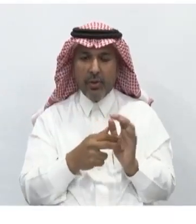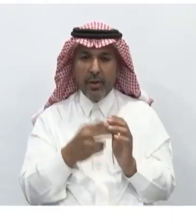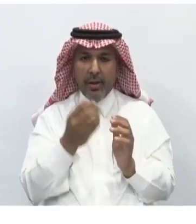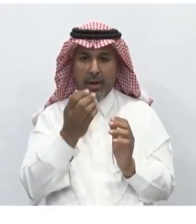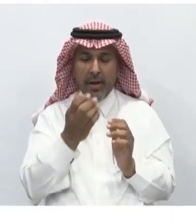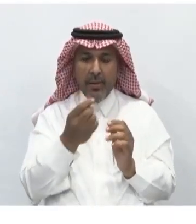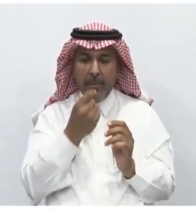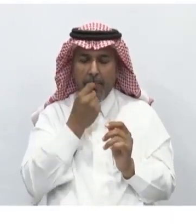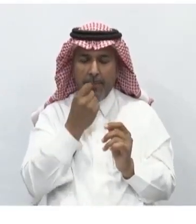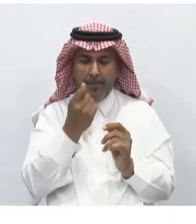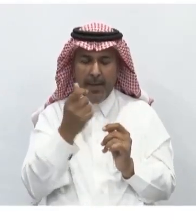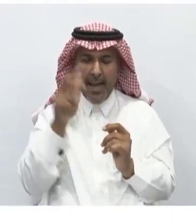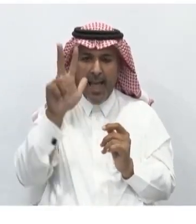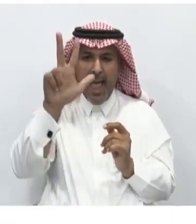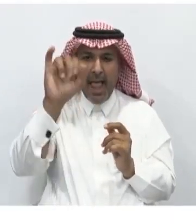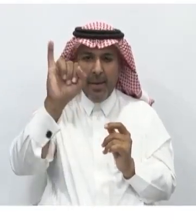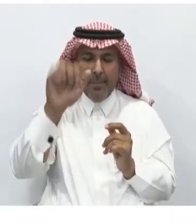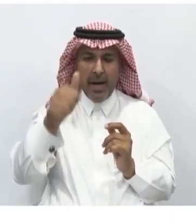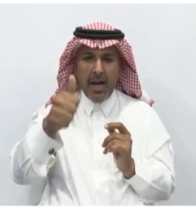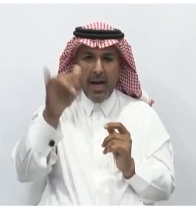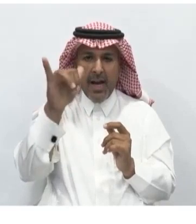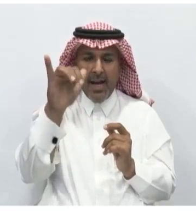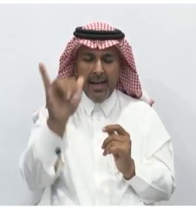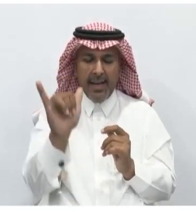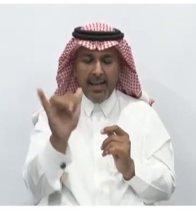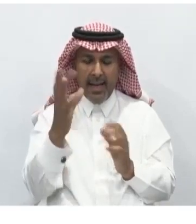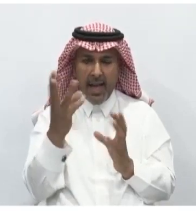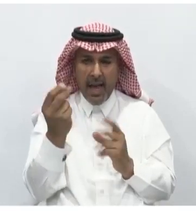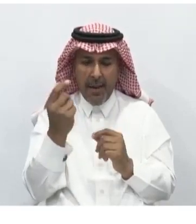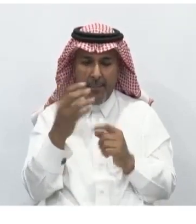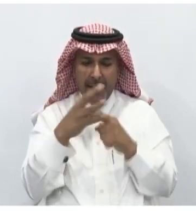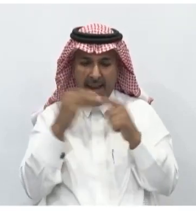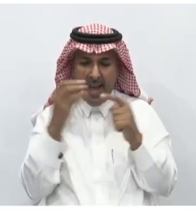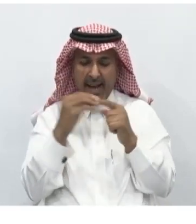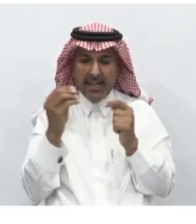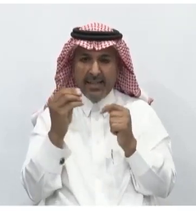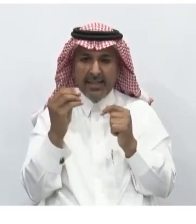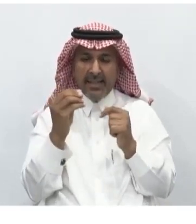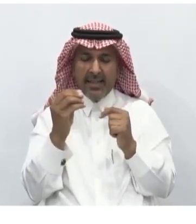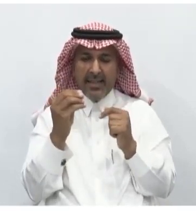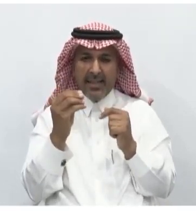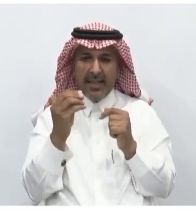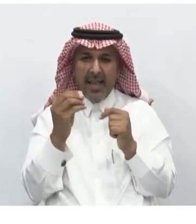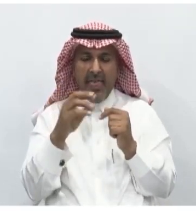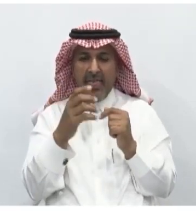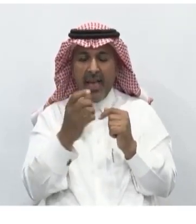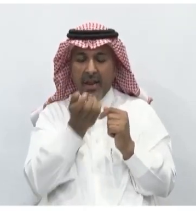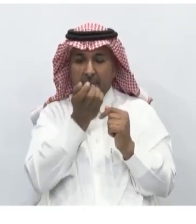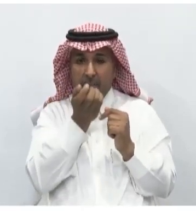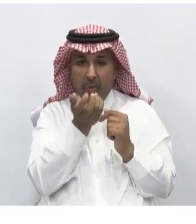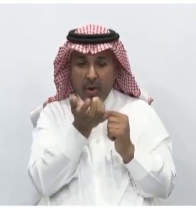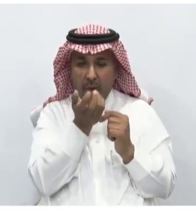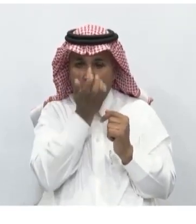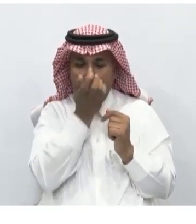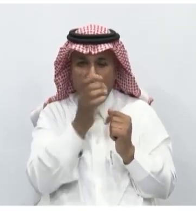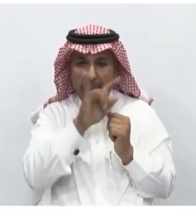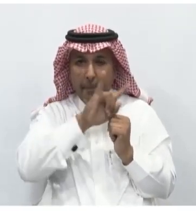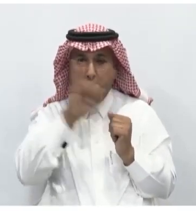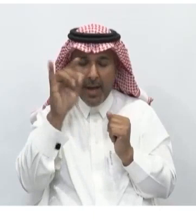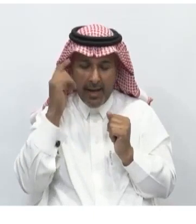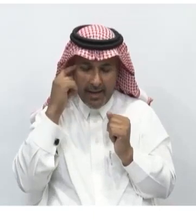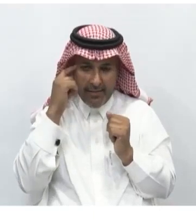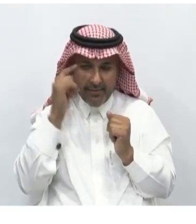الملح المائي الذي يوجد فيه الماء أطرح منه كتلة الملح اللامائي حتى أستخرج كتلة